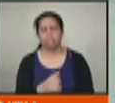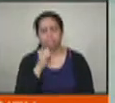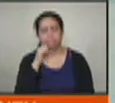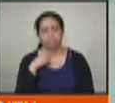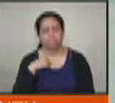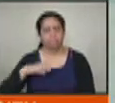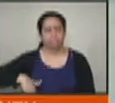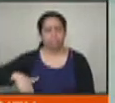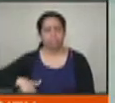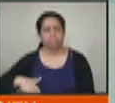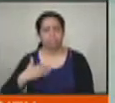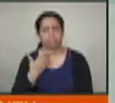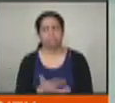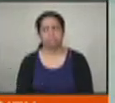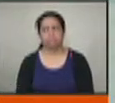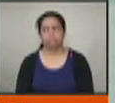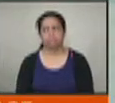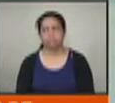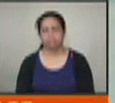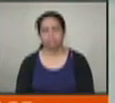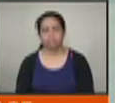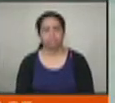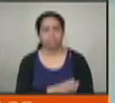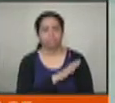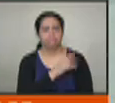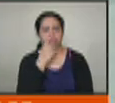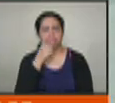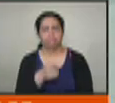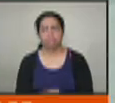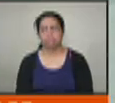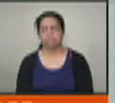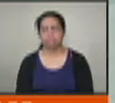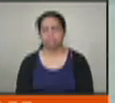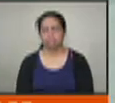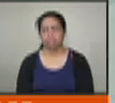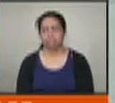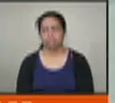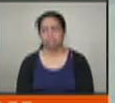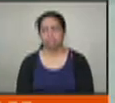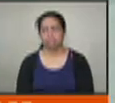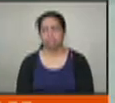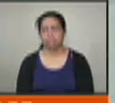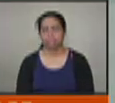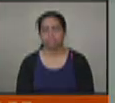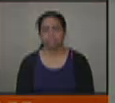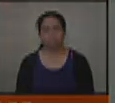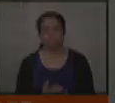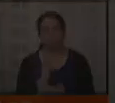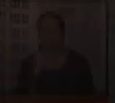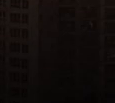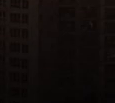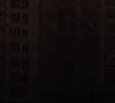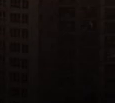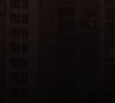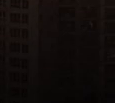po, na-late lang po ako nang dating. Sige po. Ma'am Jennifer, antayin po namin kayo. Opo, opo. Magandang tanghali po, Ma'am Jennifer.